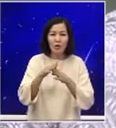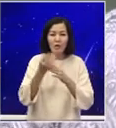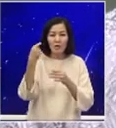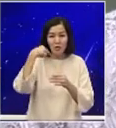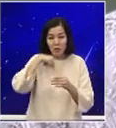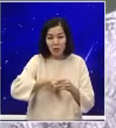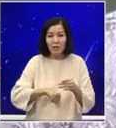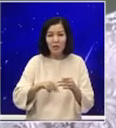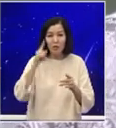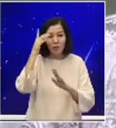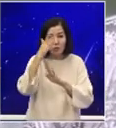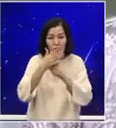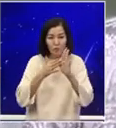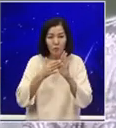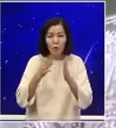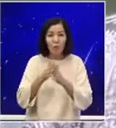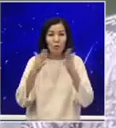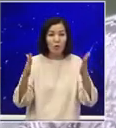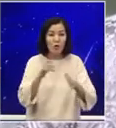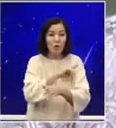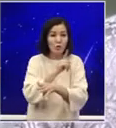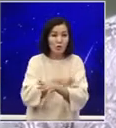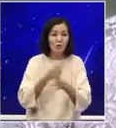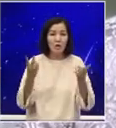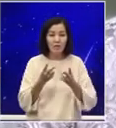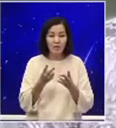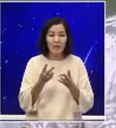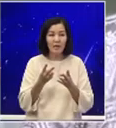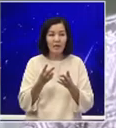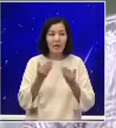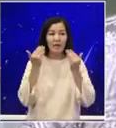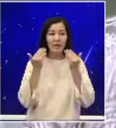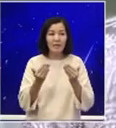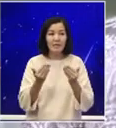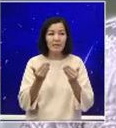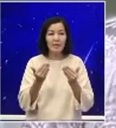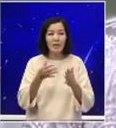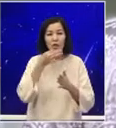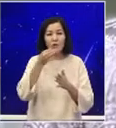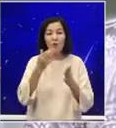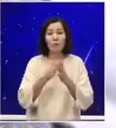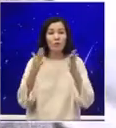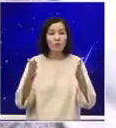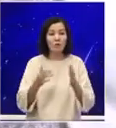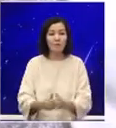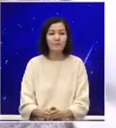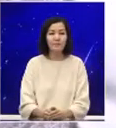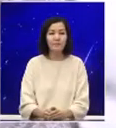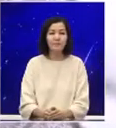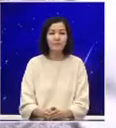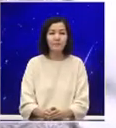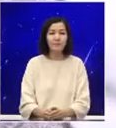өзі үлкен күш болды. Оның кейін қазіргі мүлке бізге жауапкершілік өте үлкен болды. Ол кісінің